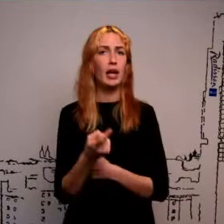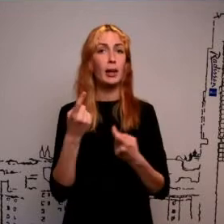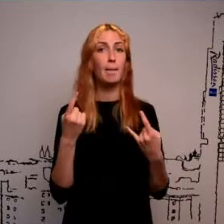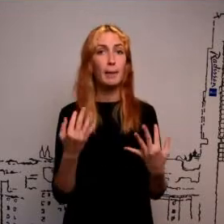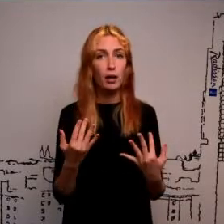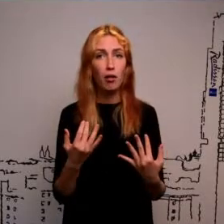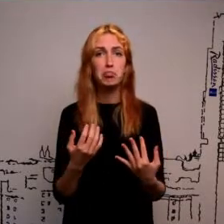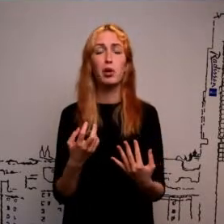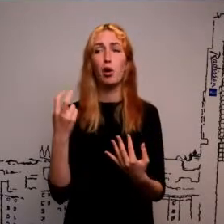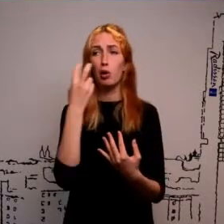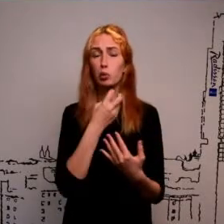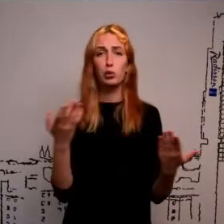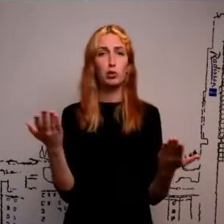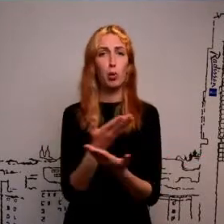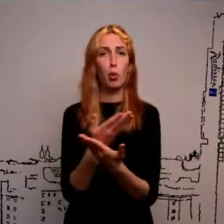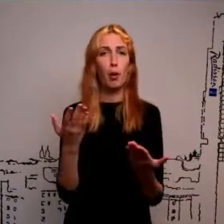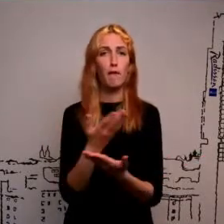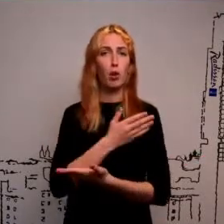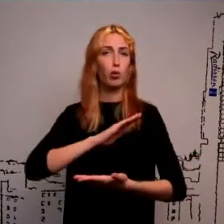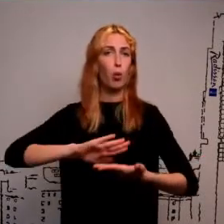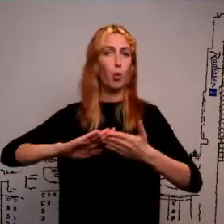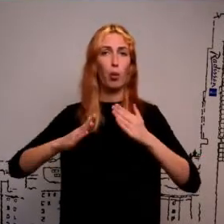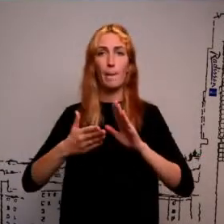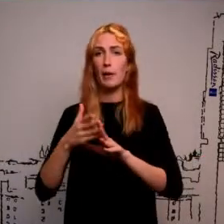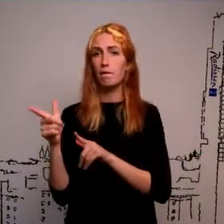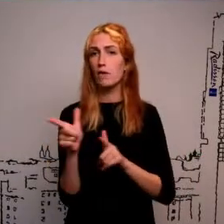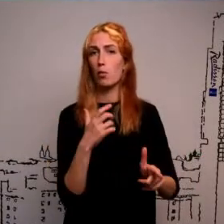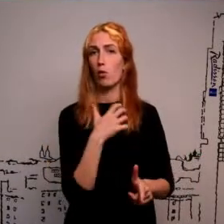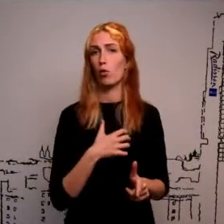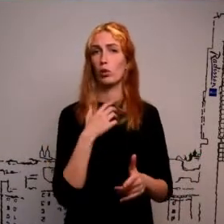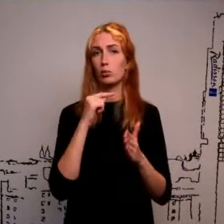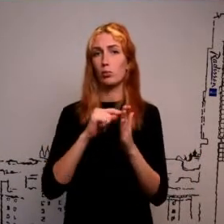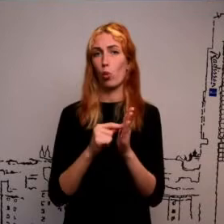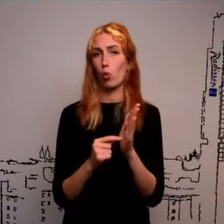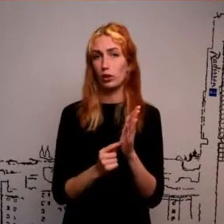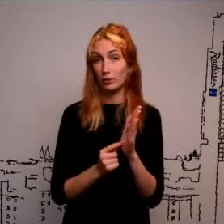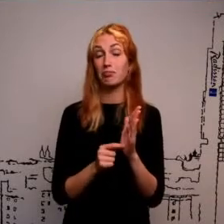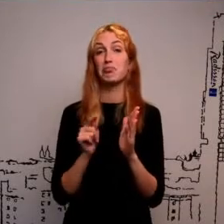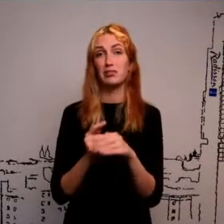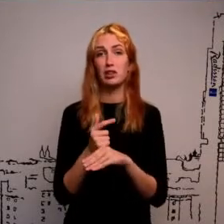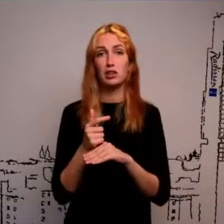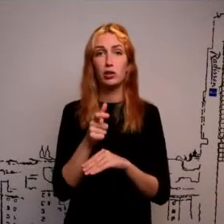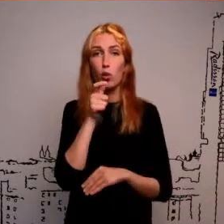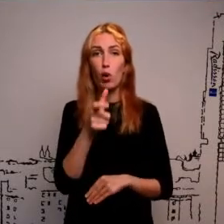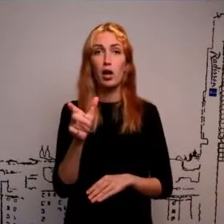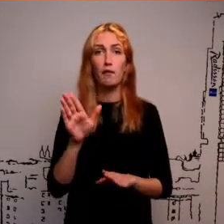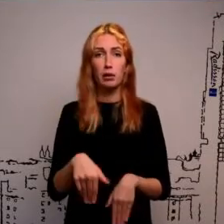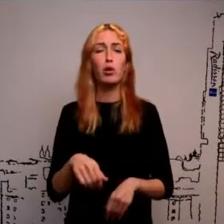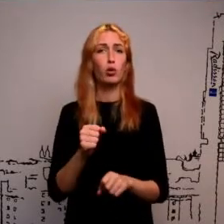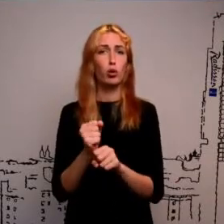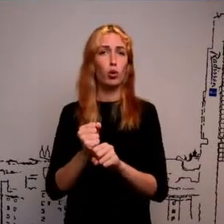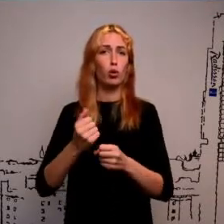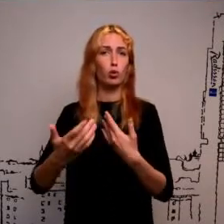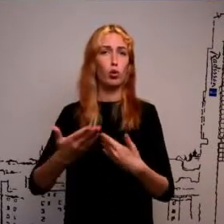suuliselt kokku leppinud kõikides olulistes punktides. Et siis me võime juba öelda, et me olemegi selle töösuhte kokku